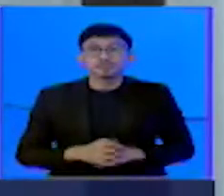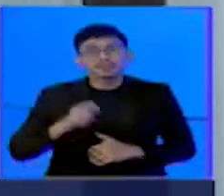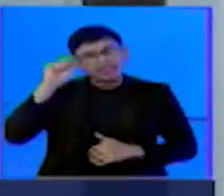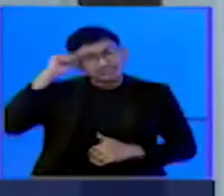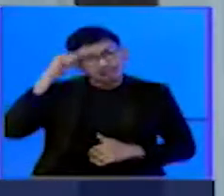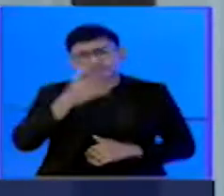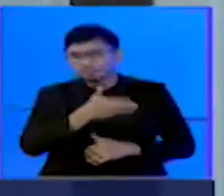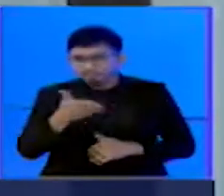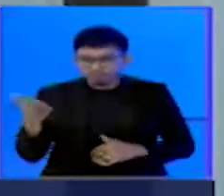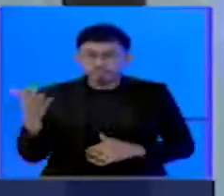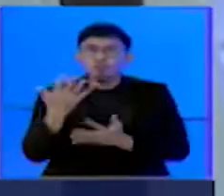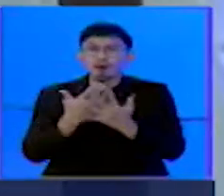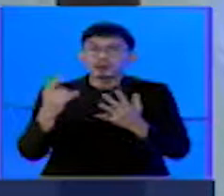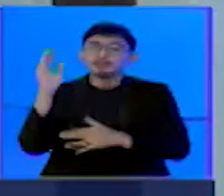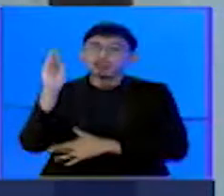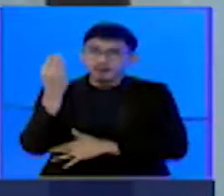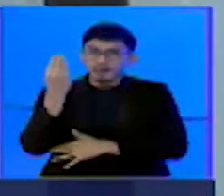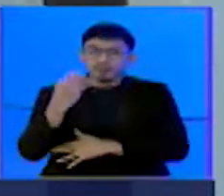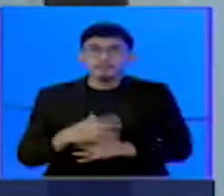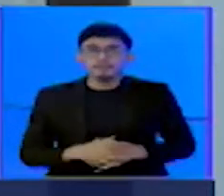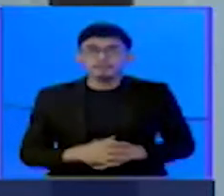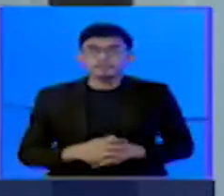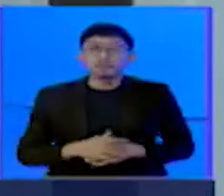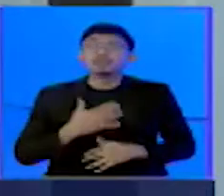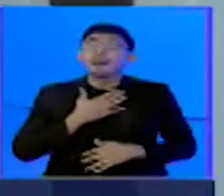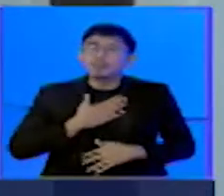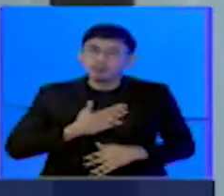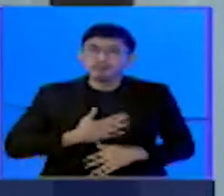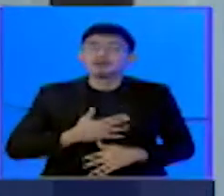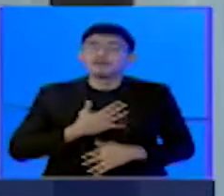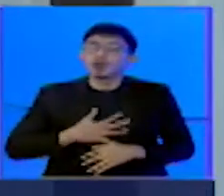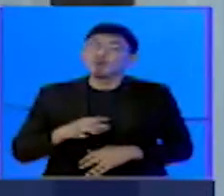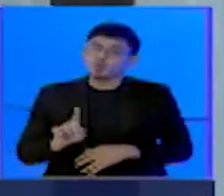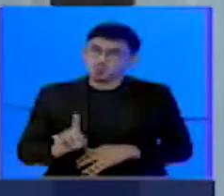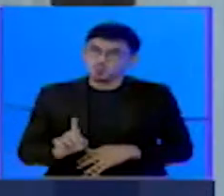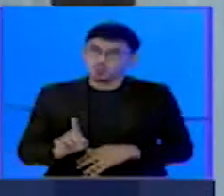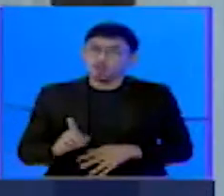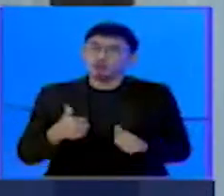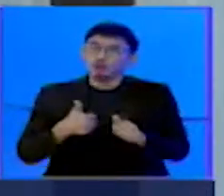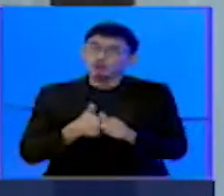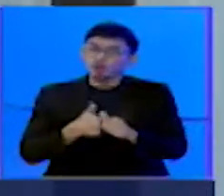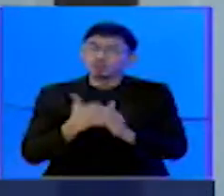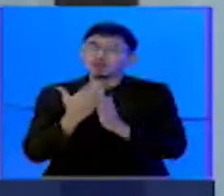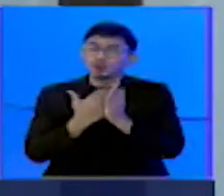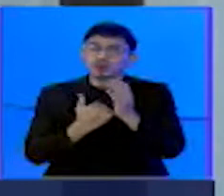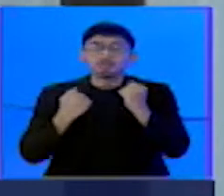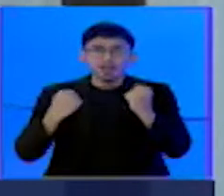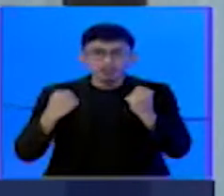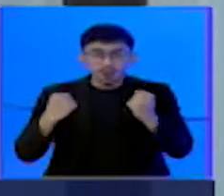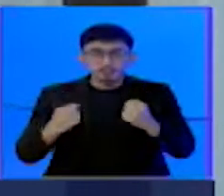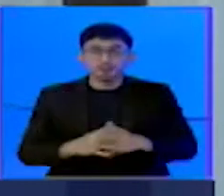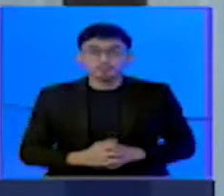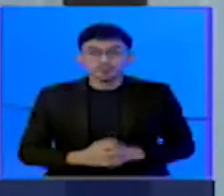Puncak. Ya. Karena kita amati pergerakan lalu lintas banyak mobil-mobil dengan plat